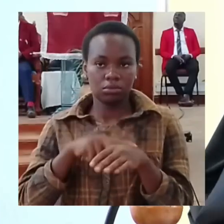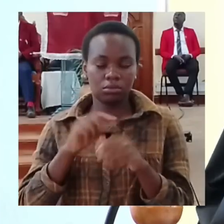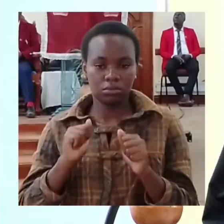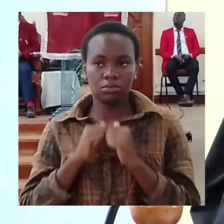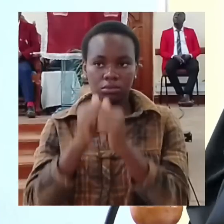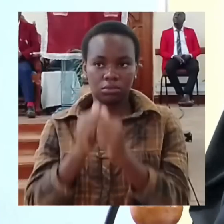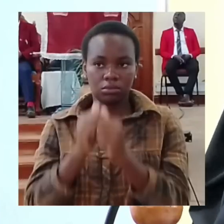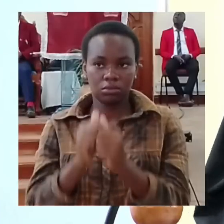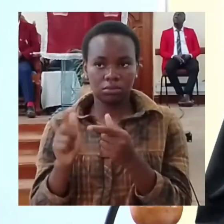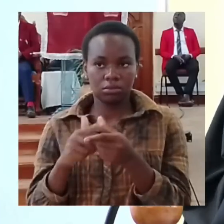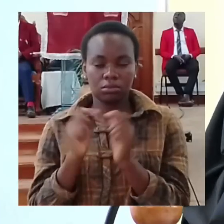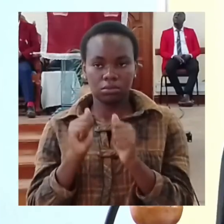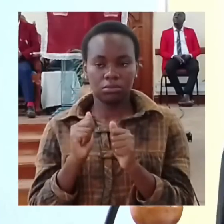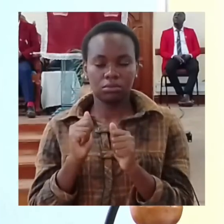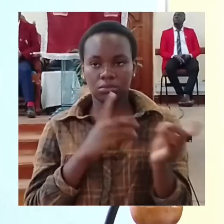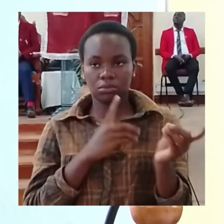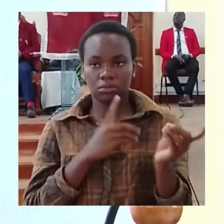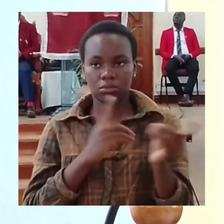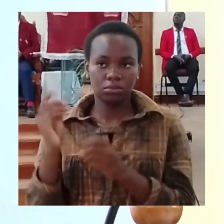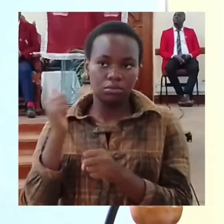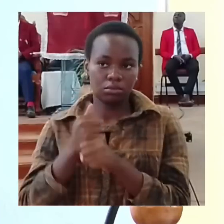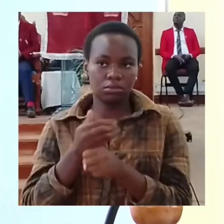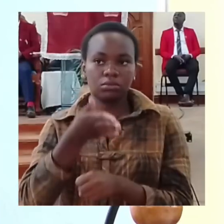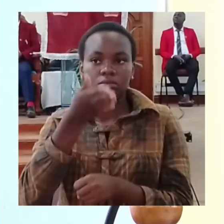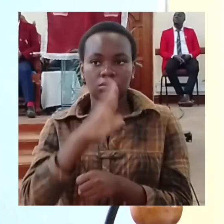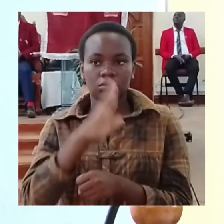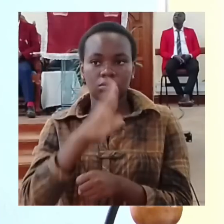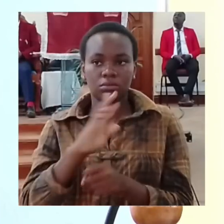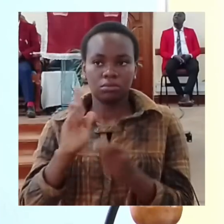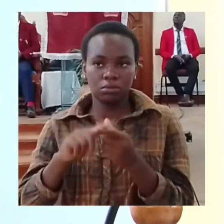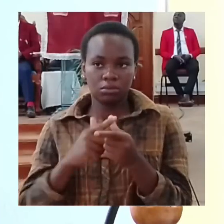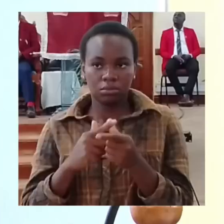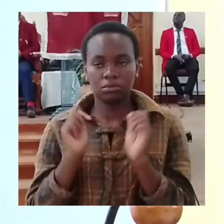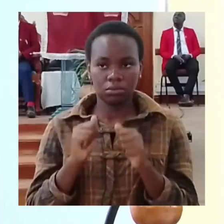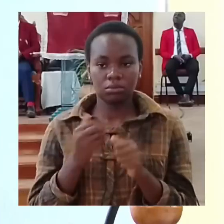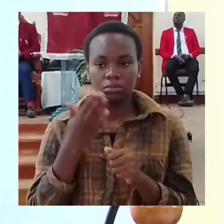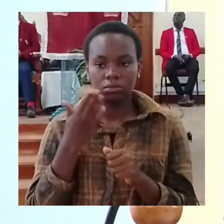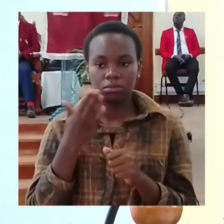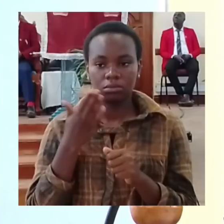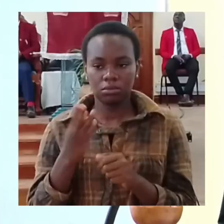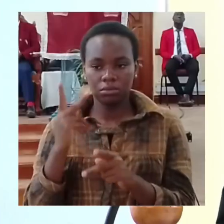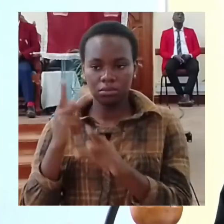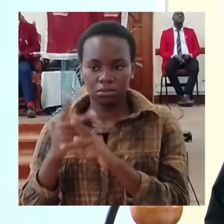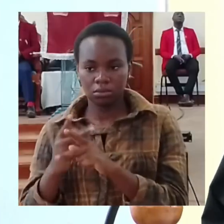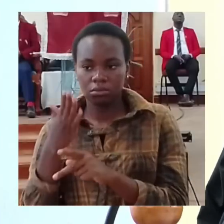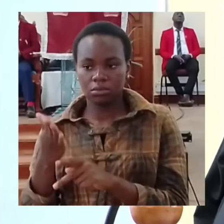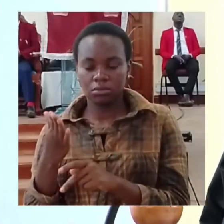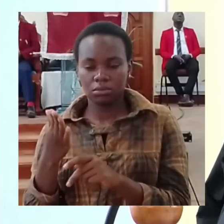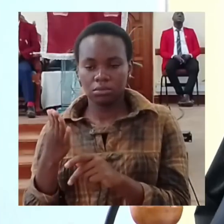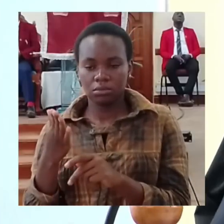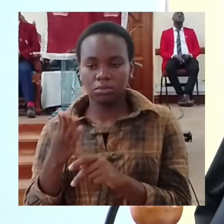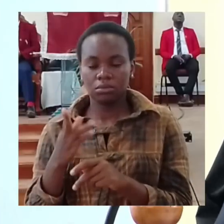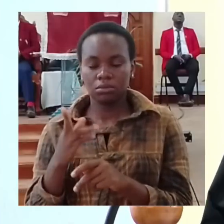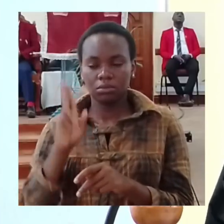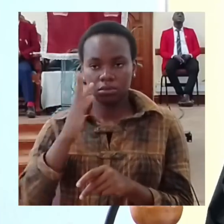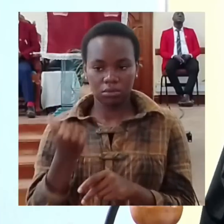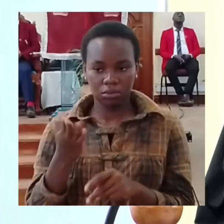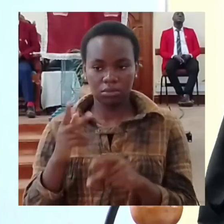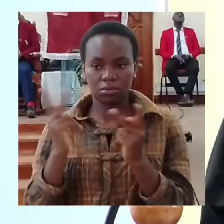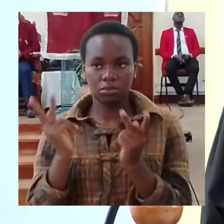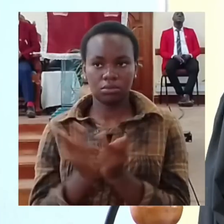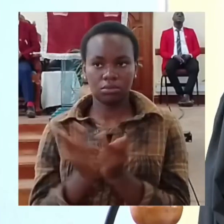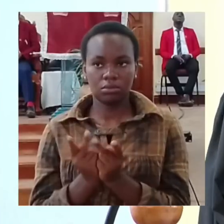na nitakuwa nikifanya kazi ya Bwana. I will be somewhere, not lazy. I will be